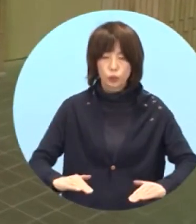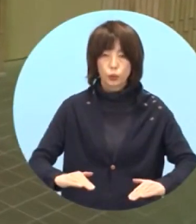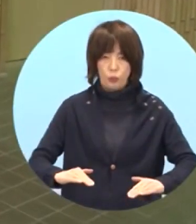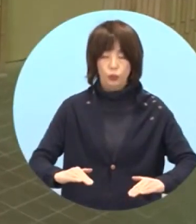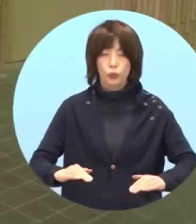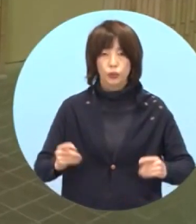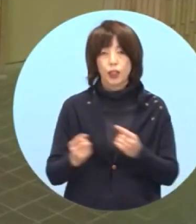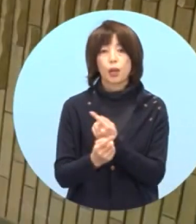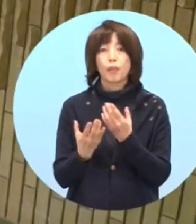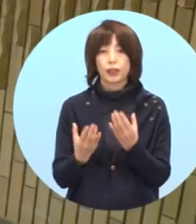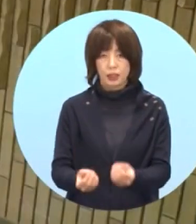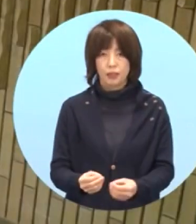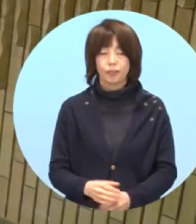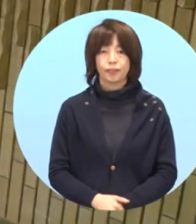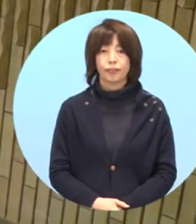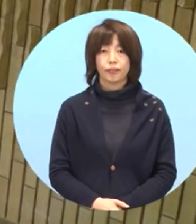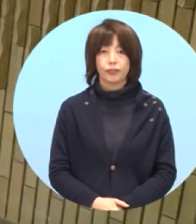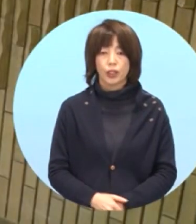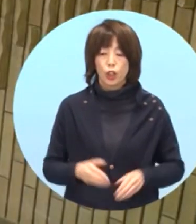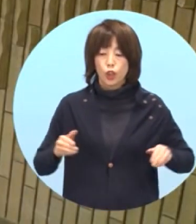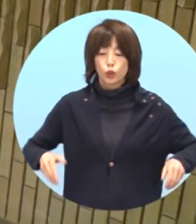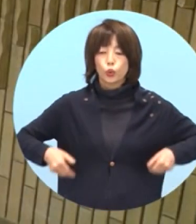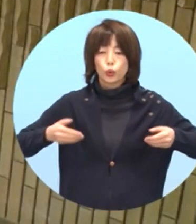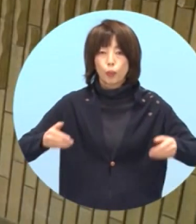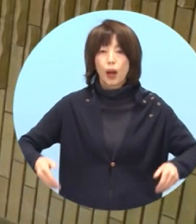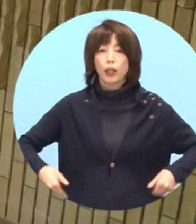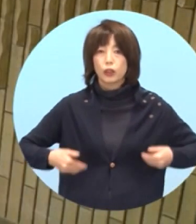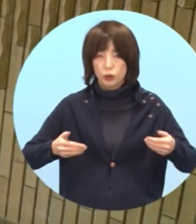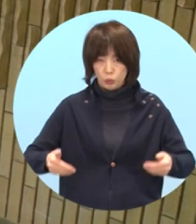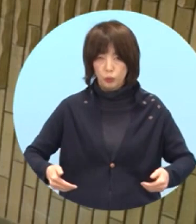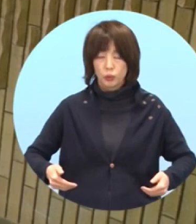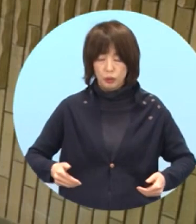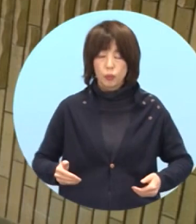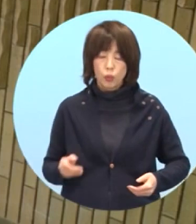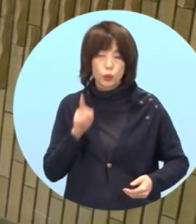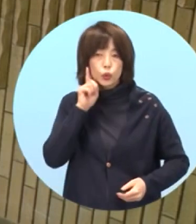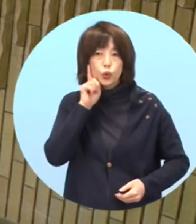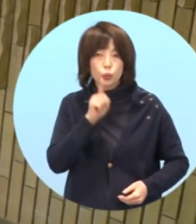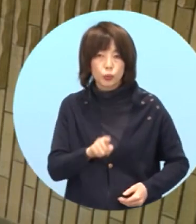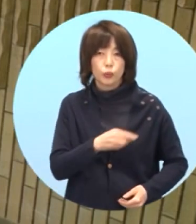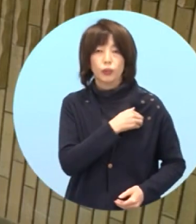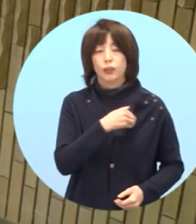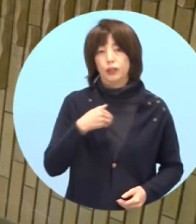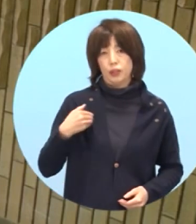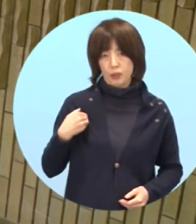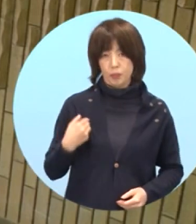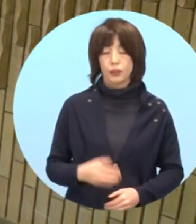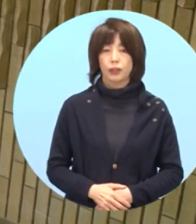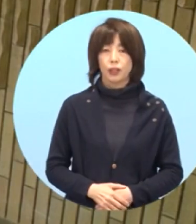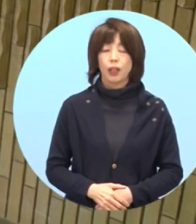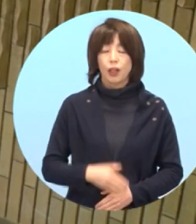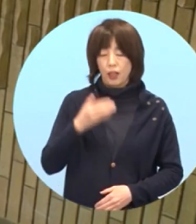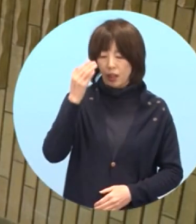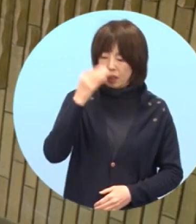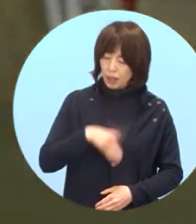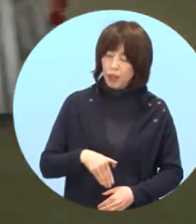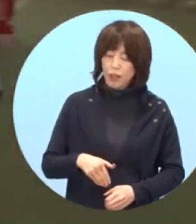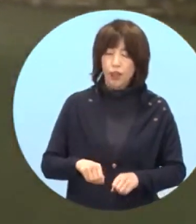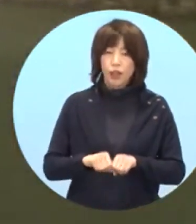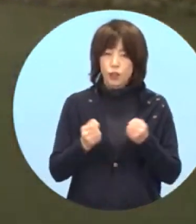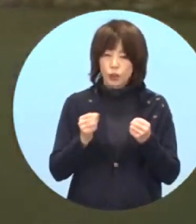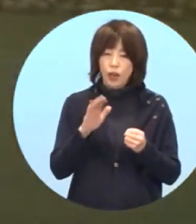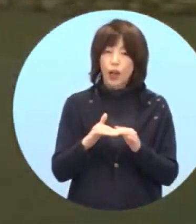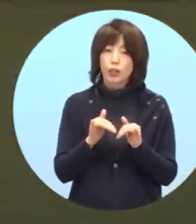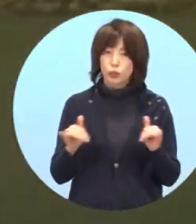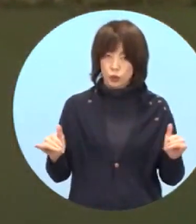しております。車椅子の方でも大変ご利用しやすくなっております。 これなら障害をお持ちの